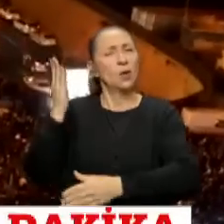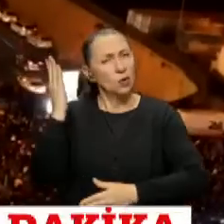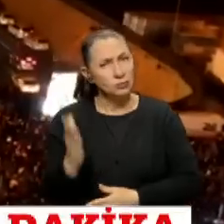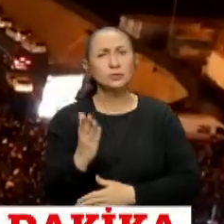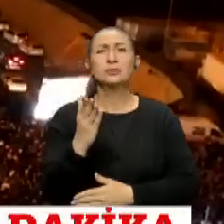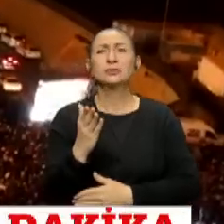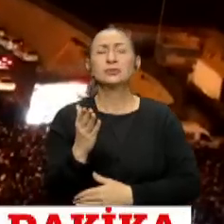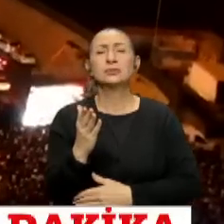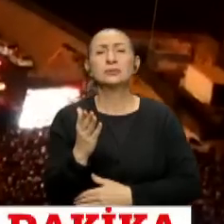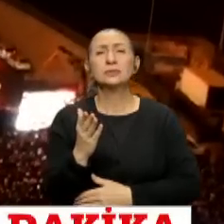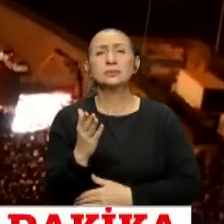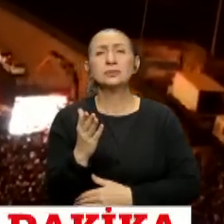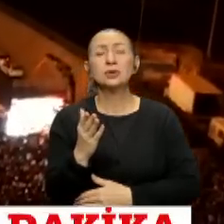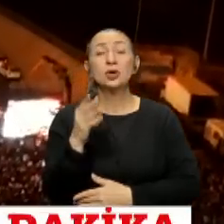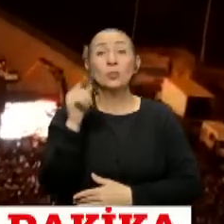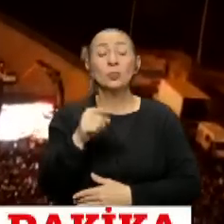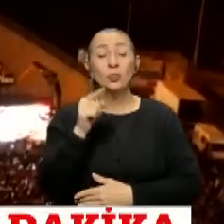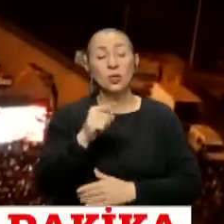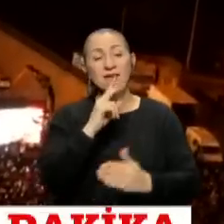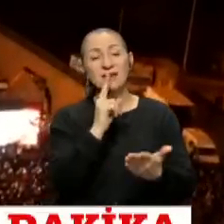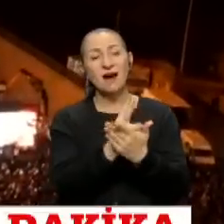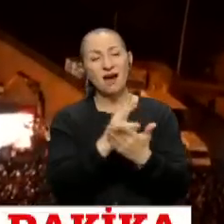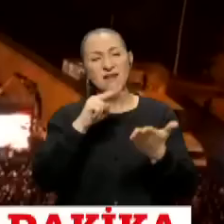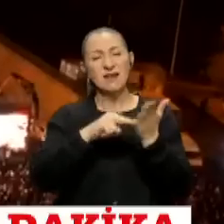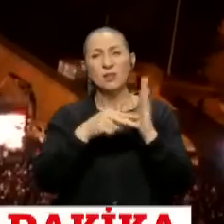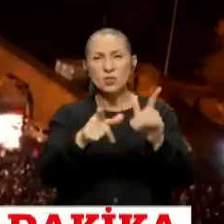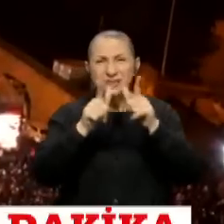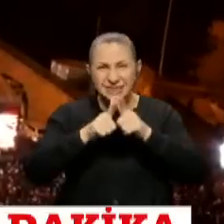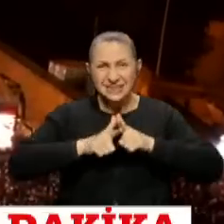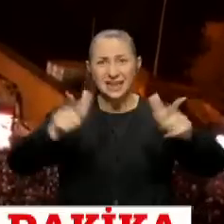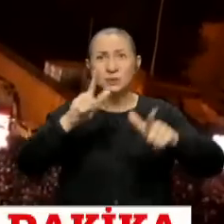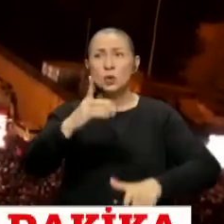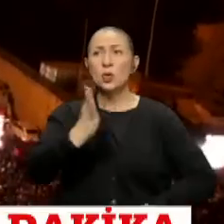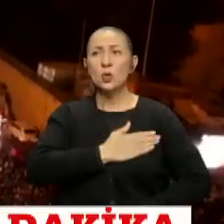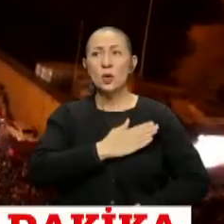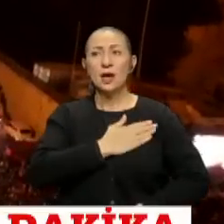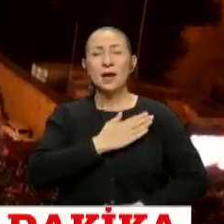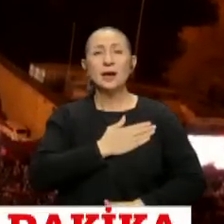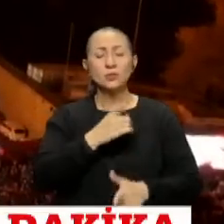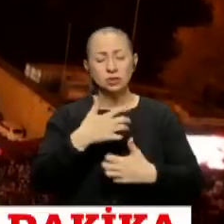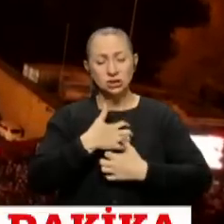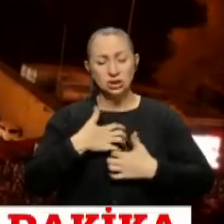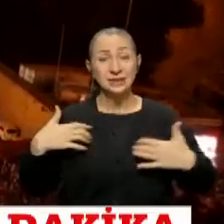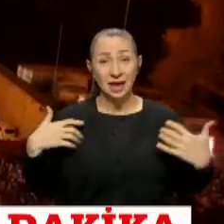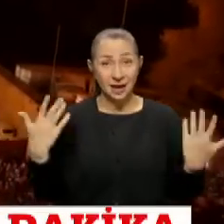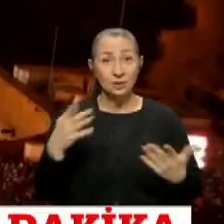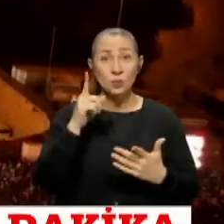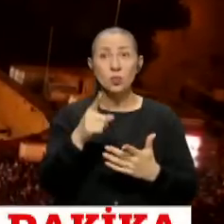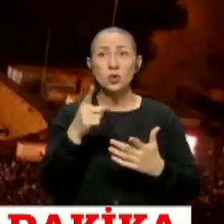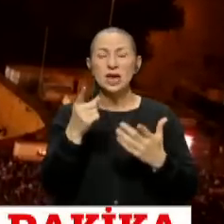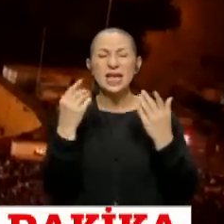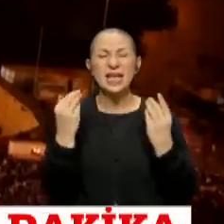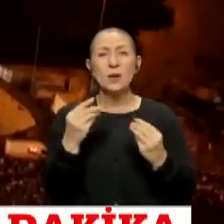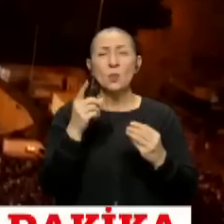da, bu irade, bu ses, bu yürek, bu cesaret, bu